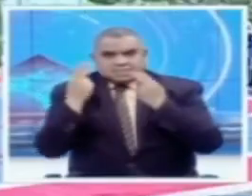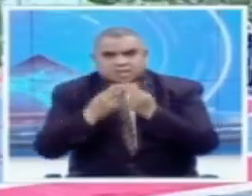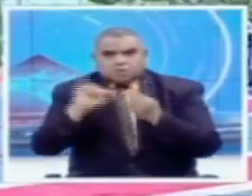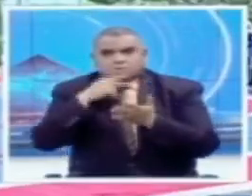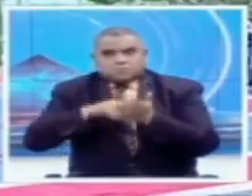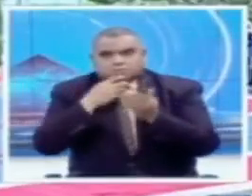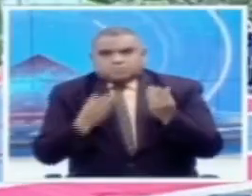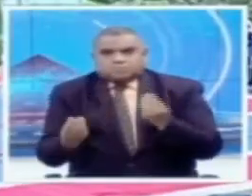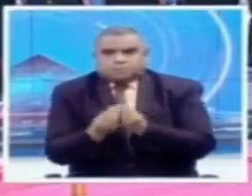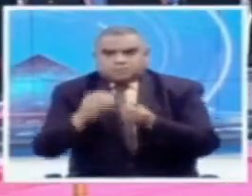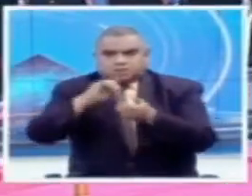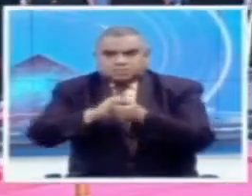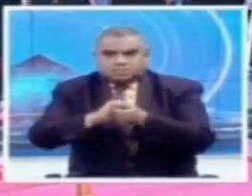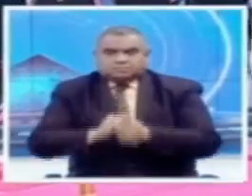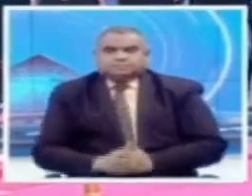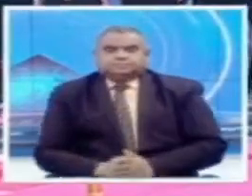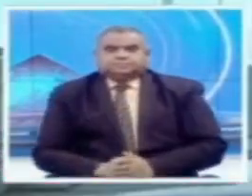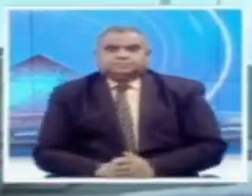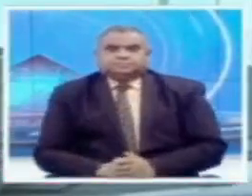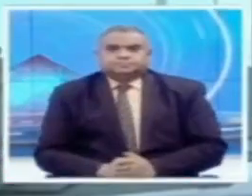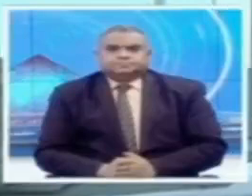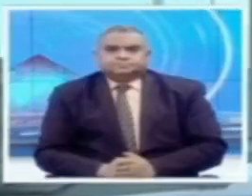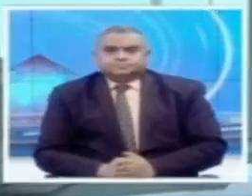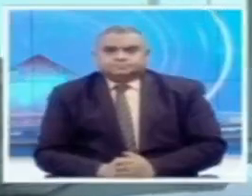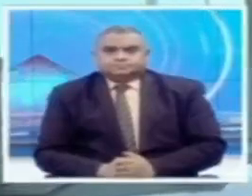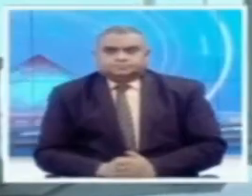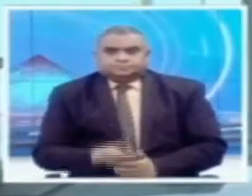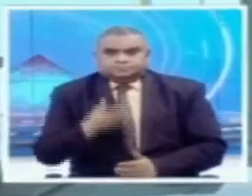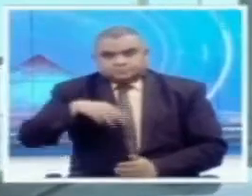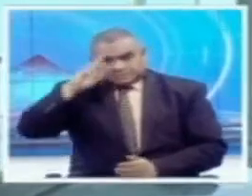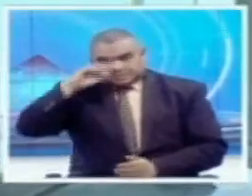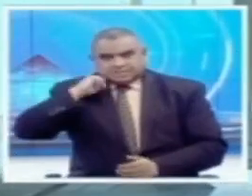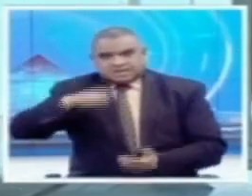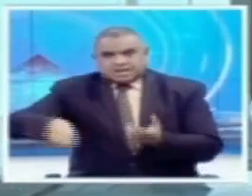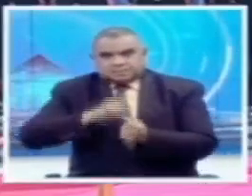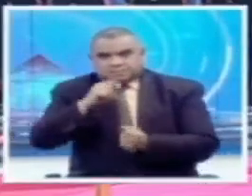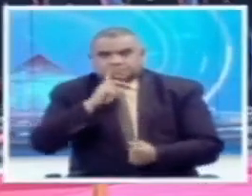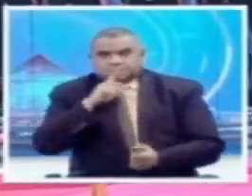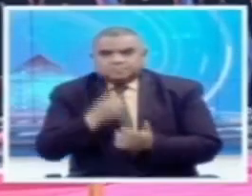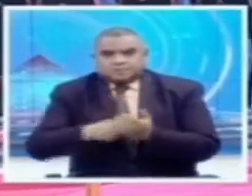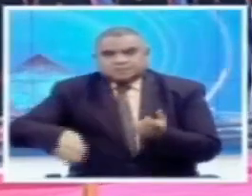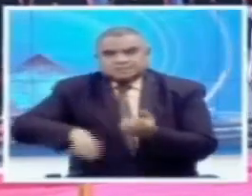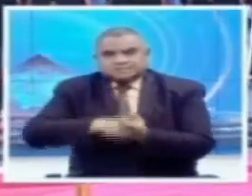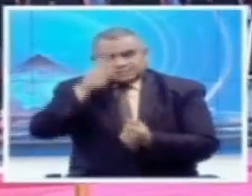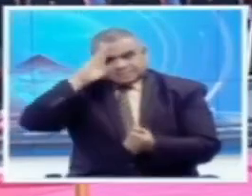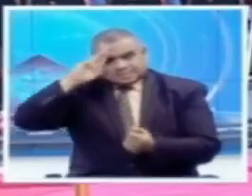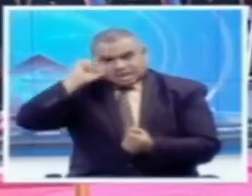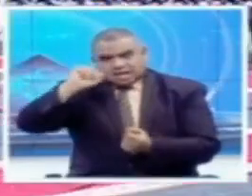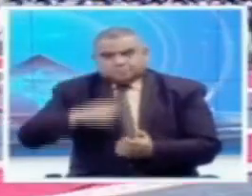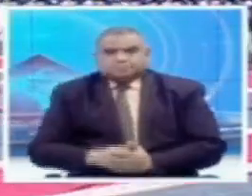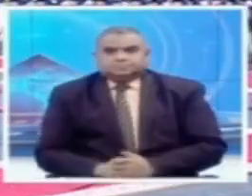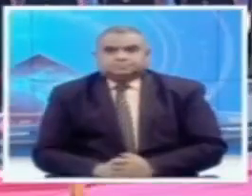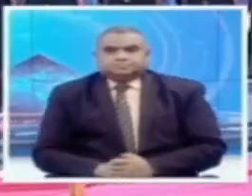الاهتمام المشترك. حرس الشرق، سلام الجمهورية الفرنسية، سلام